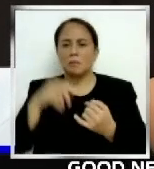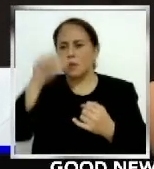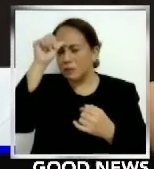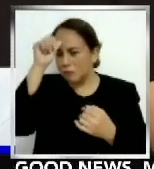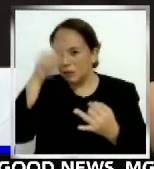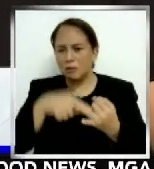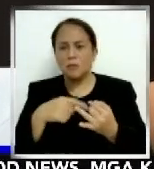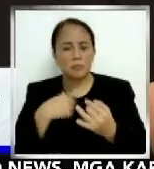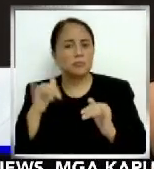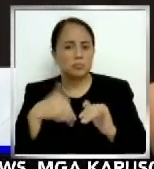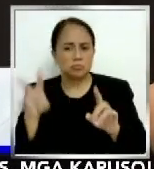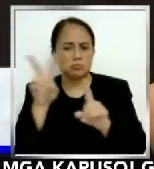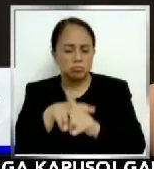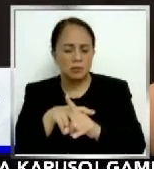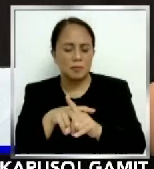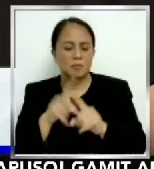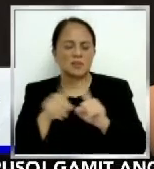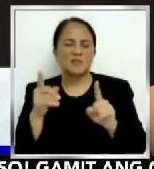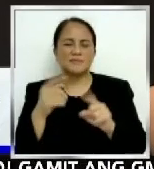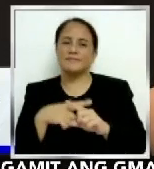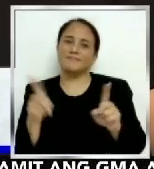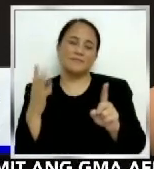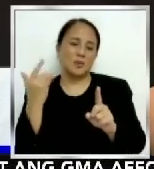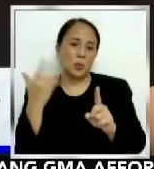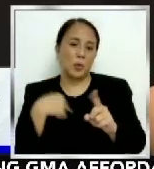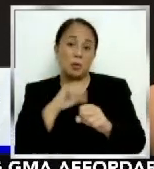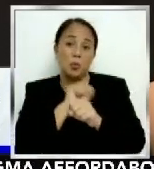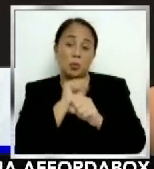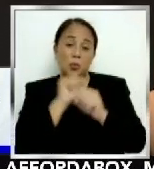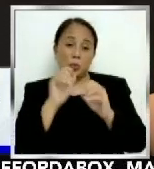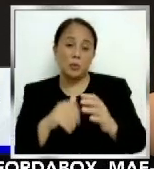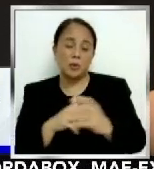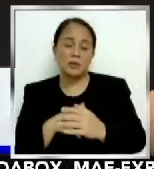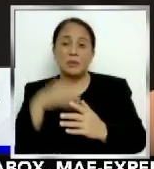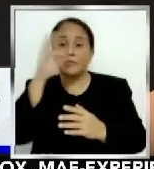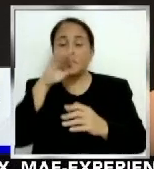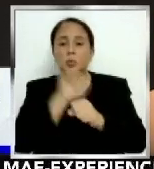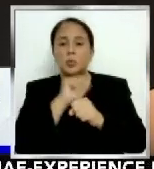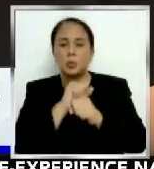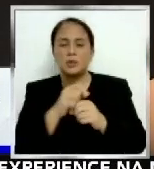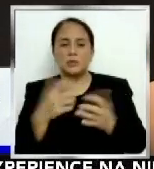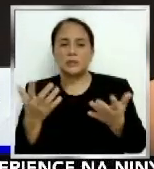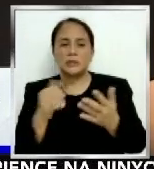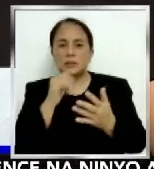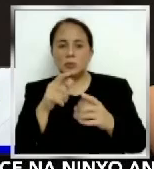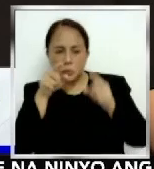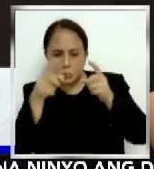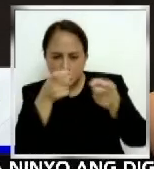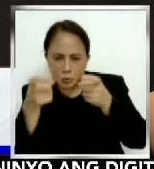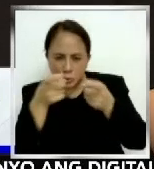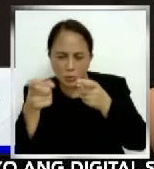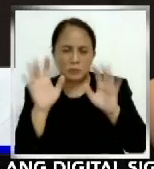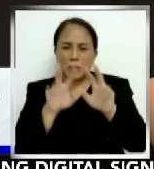po. Iba po tayo kasi ang workers daw po natin, ang Filipino workers, they don't need supervision. So,